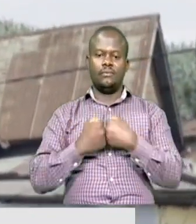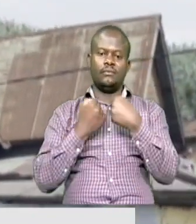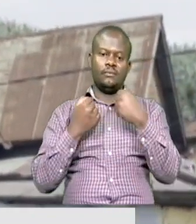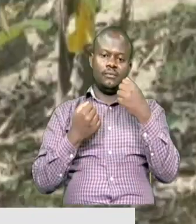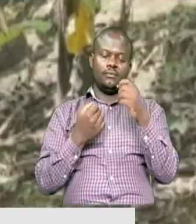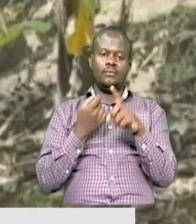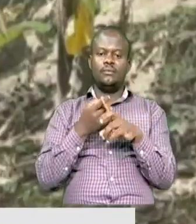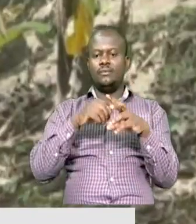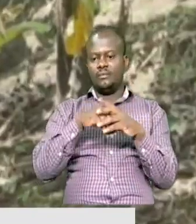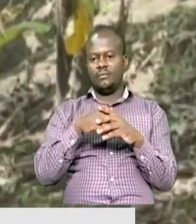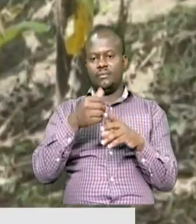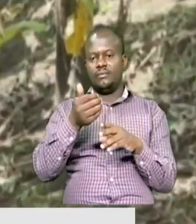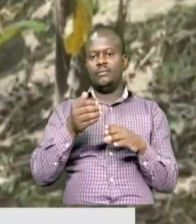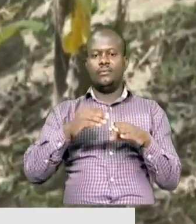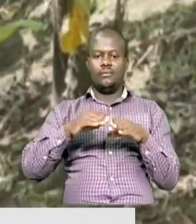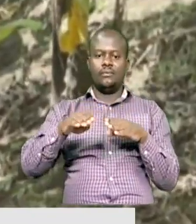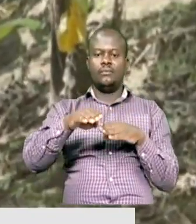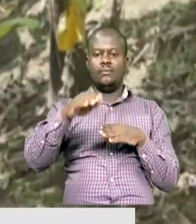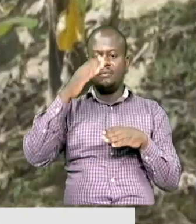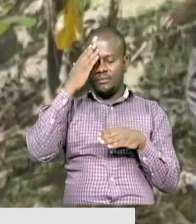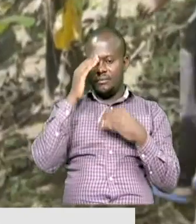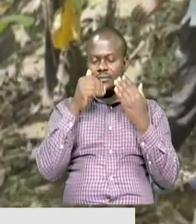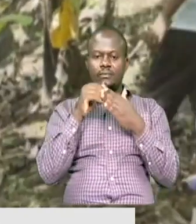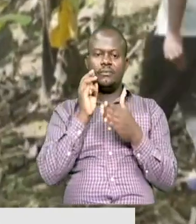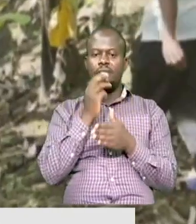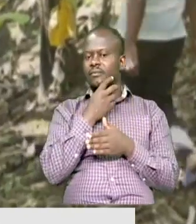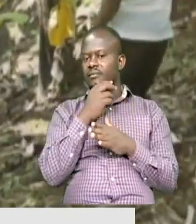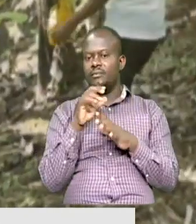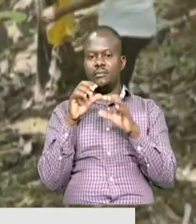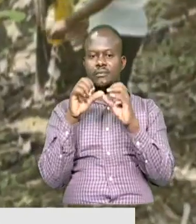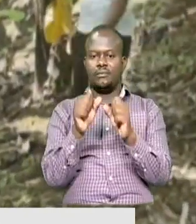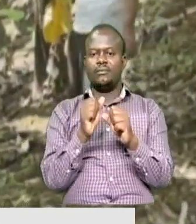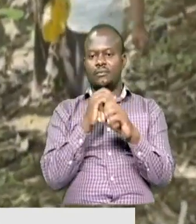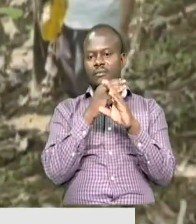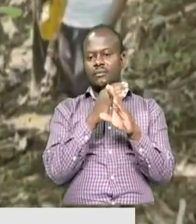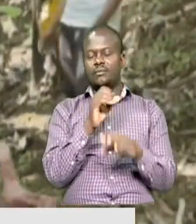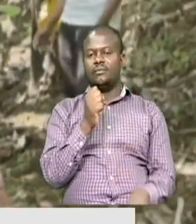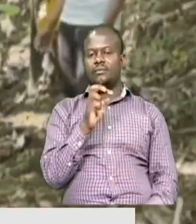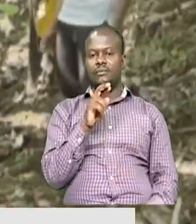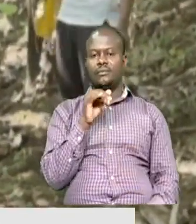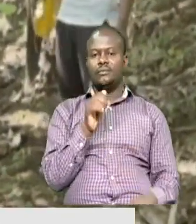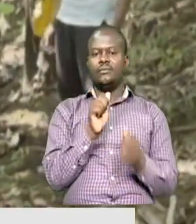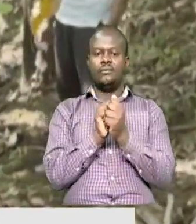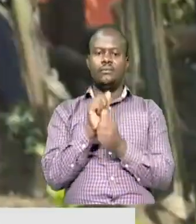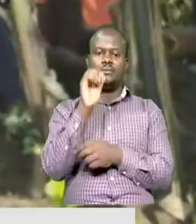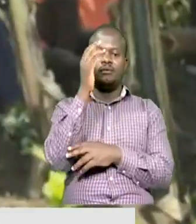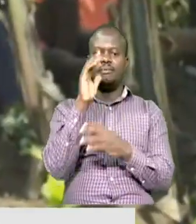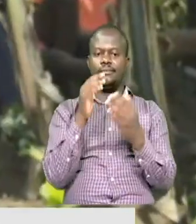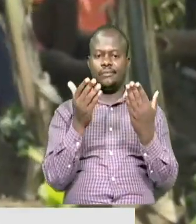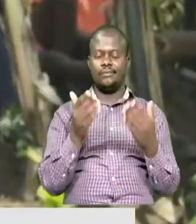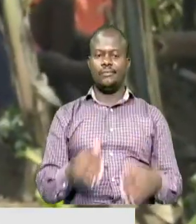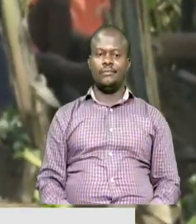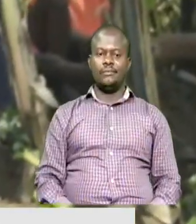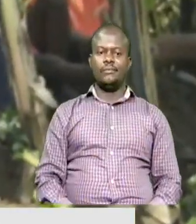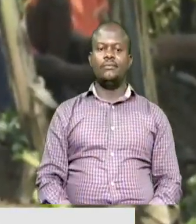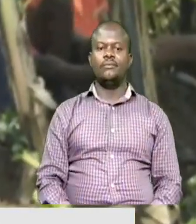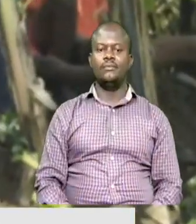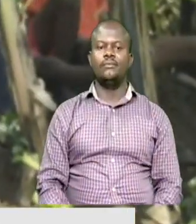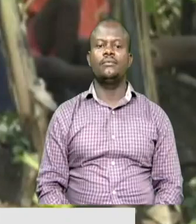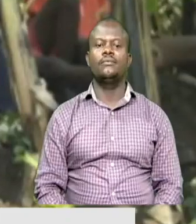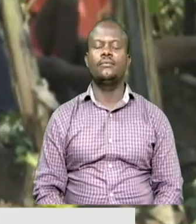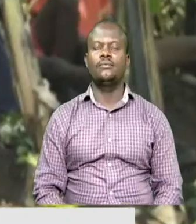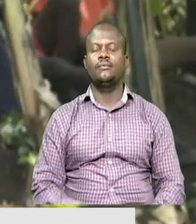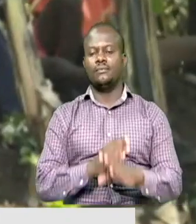byaterwaga n'iyo suri kuko amazi azajya afatwa n'imirwanyasuri ndetse n'ibiti bateye. Ni ukugira ngo dukumire